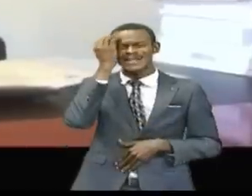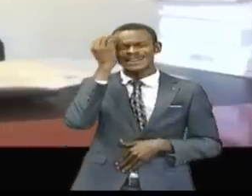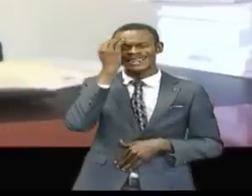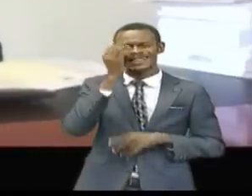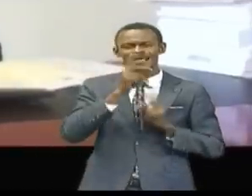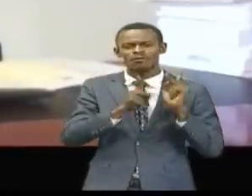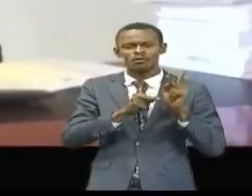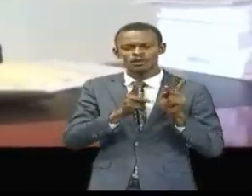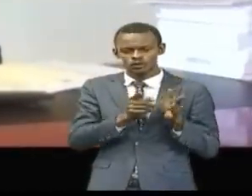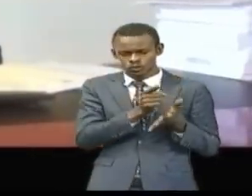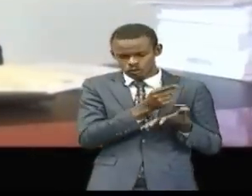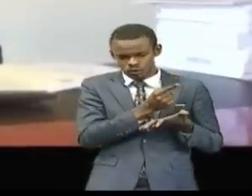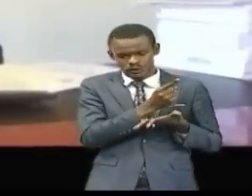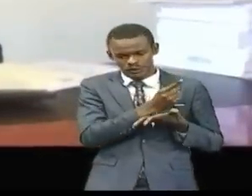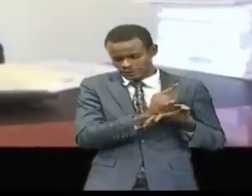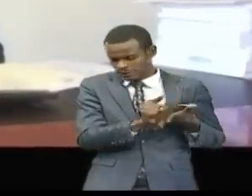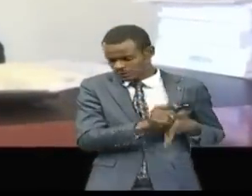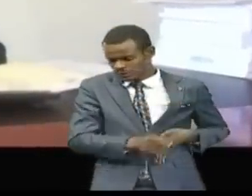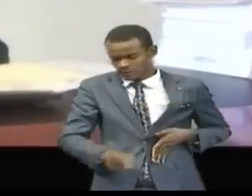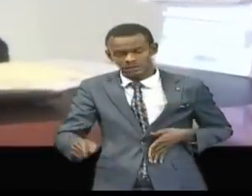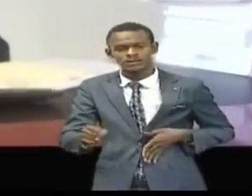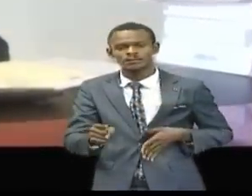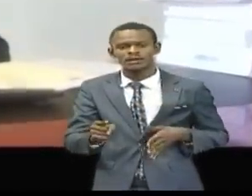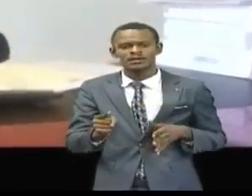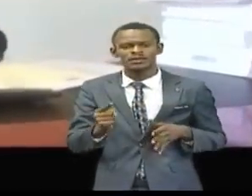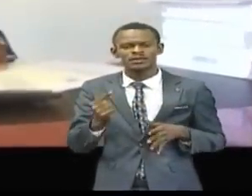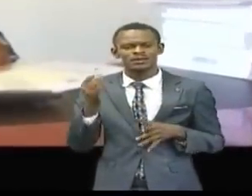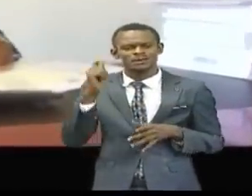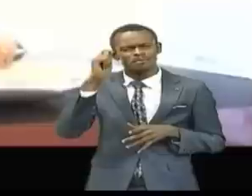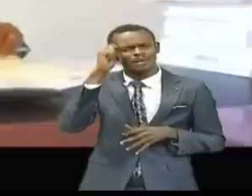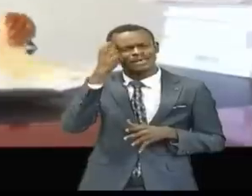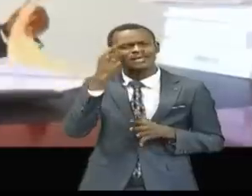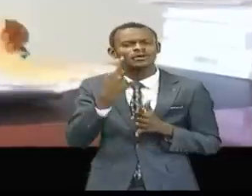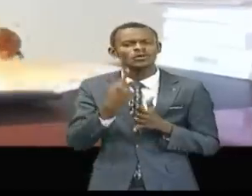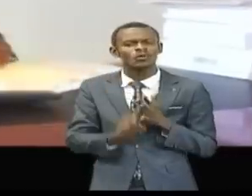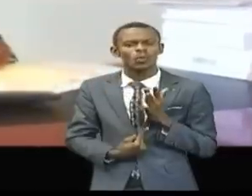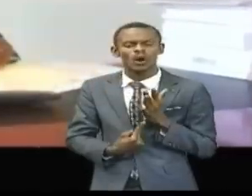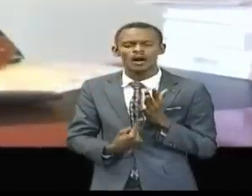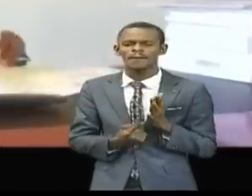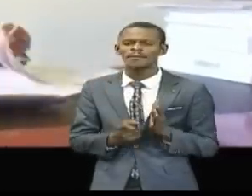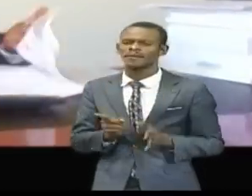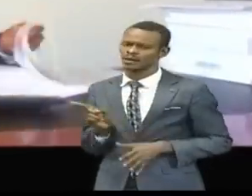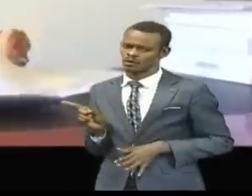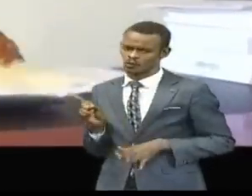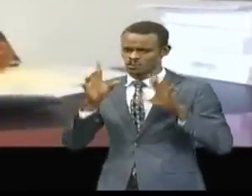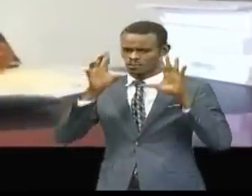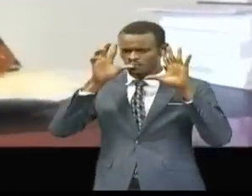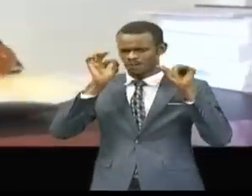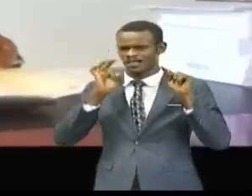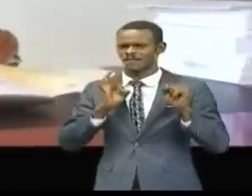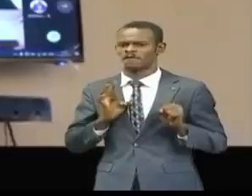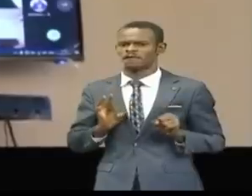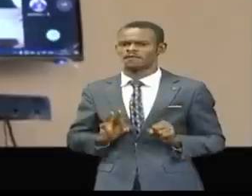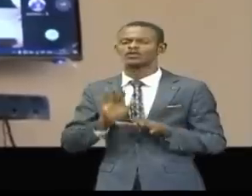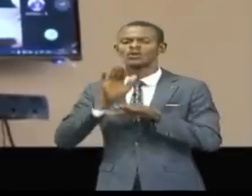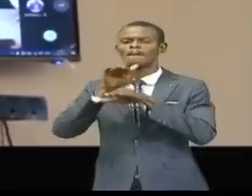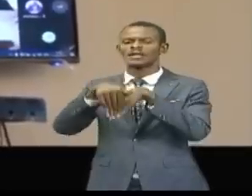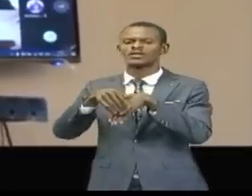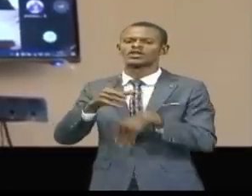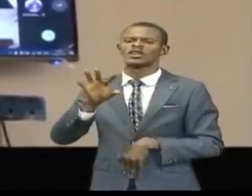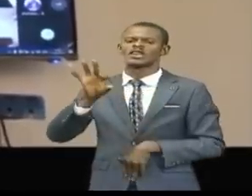La participation de son Excellence, Monsieur le Président de la République, chef de l'État, au 9e Forum Africa